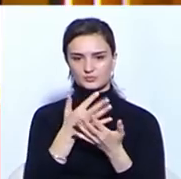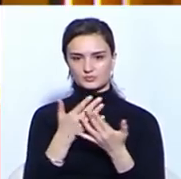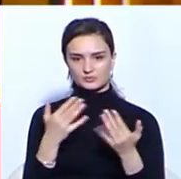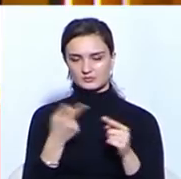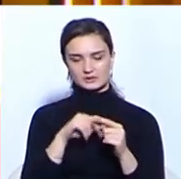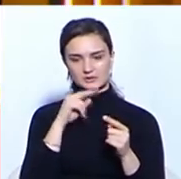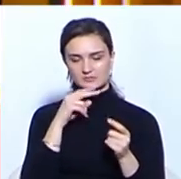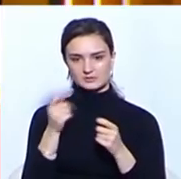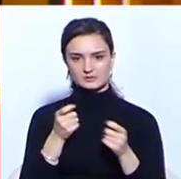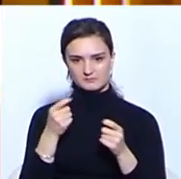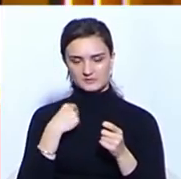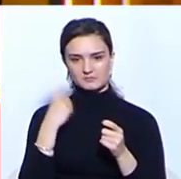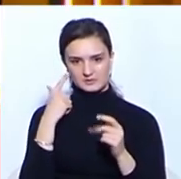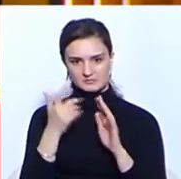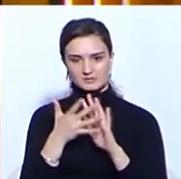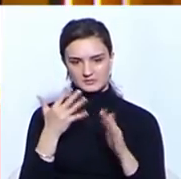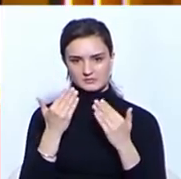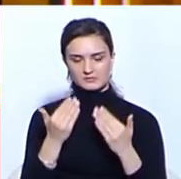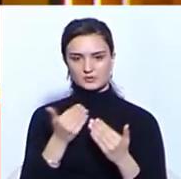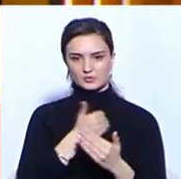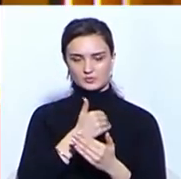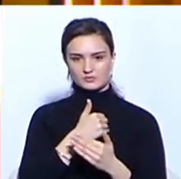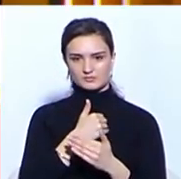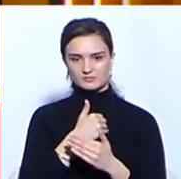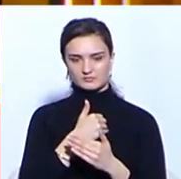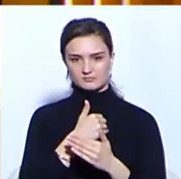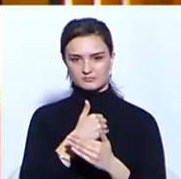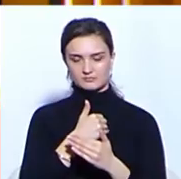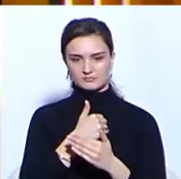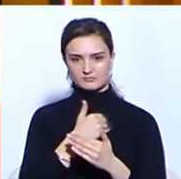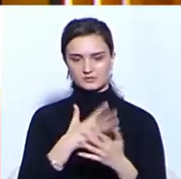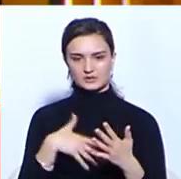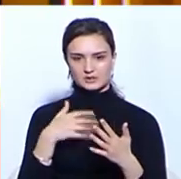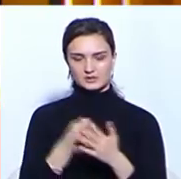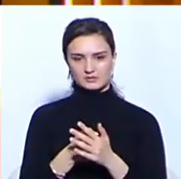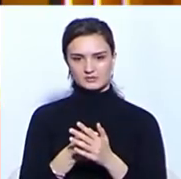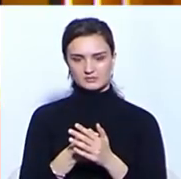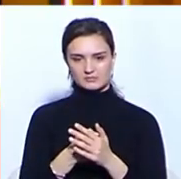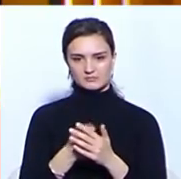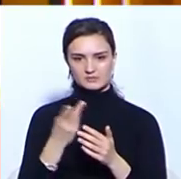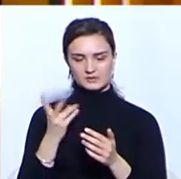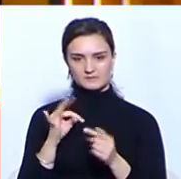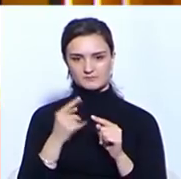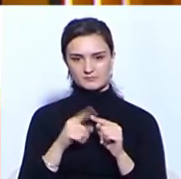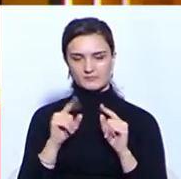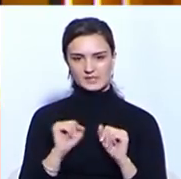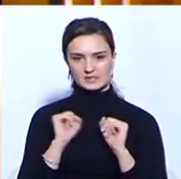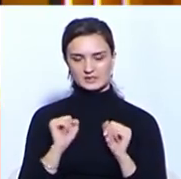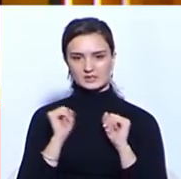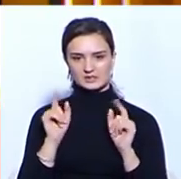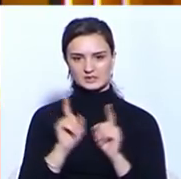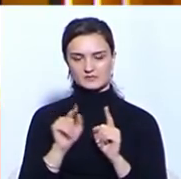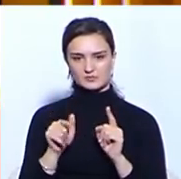არის ცნობილი. მე მესმის, რომ თქვენ გსურთ უზრუნველყოთ დანაყრება და კალორაჟი შევისოთ, მაგრამ ეცადეთ, რომ